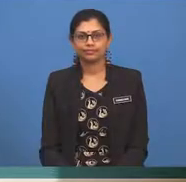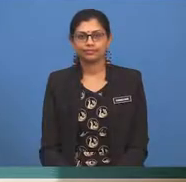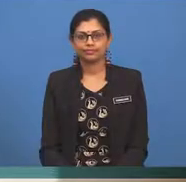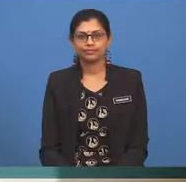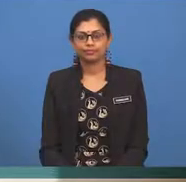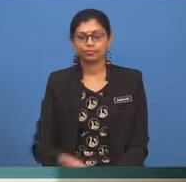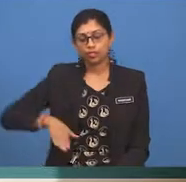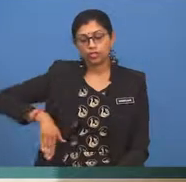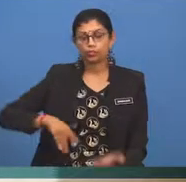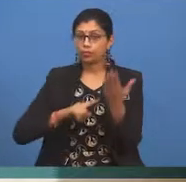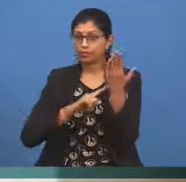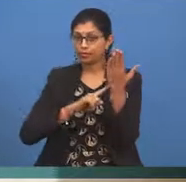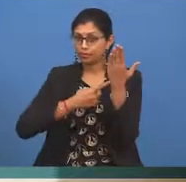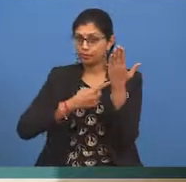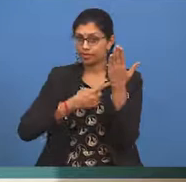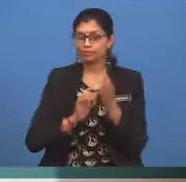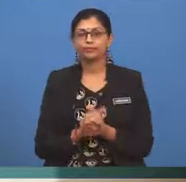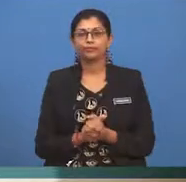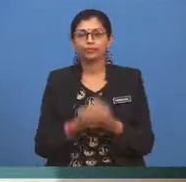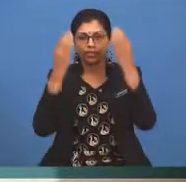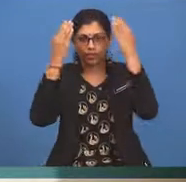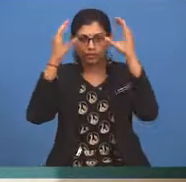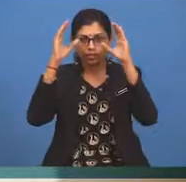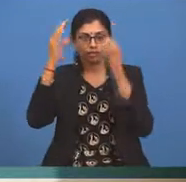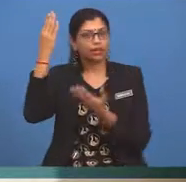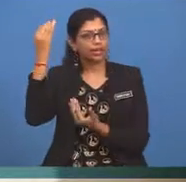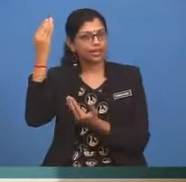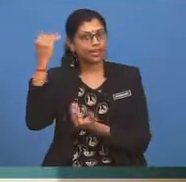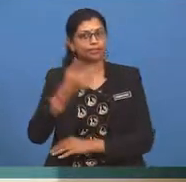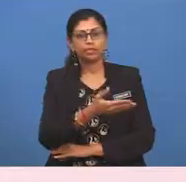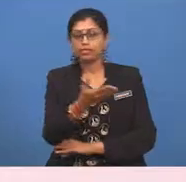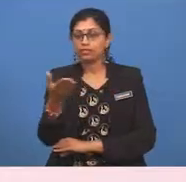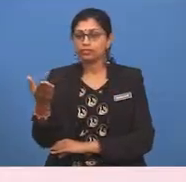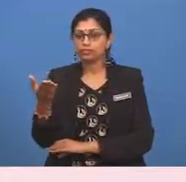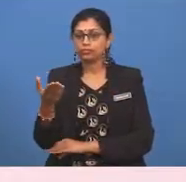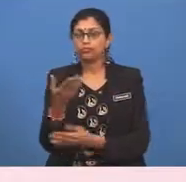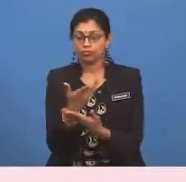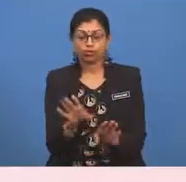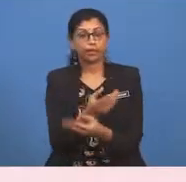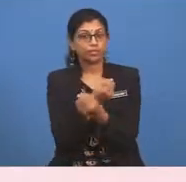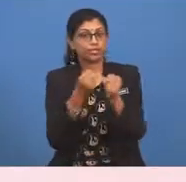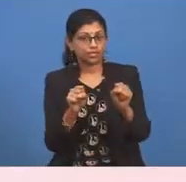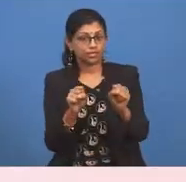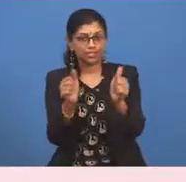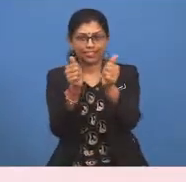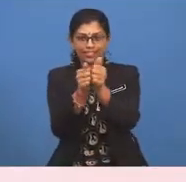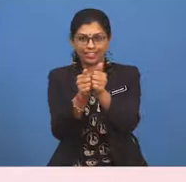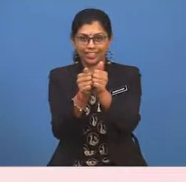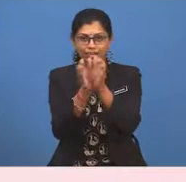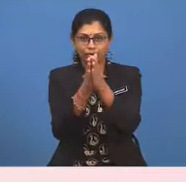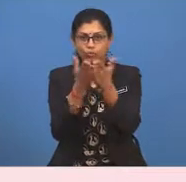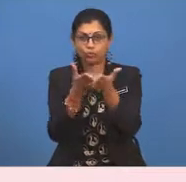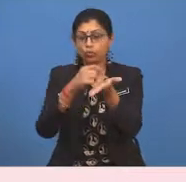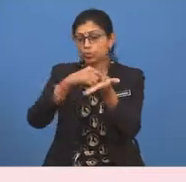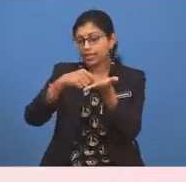Sebelum kita bermula, cikgu harap semua murid sudah bersedia dengan buku